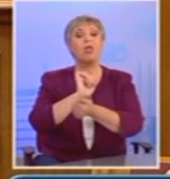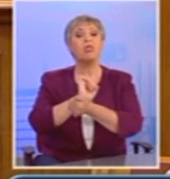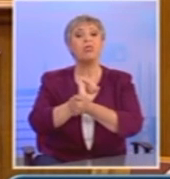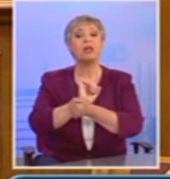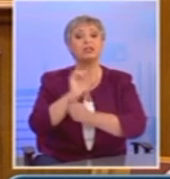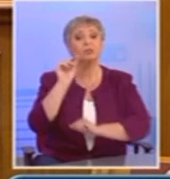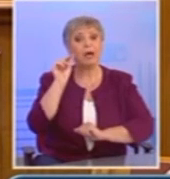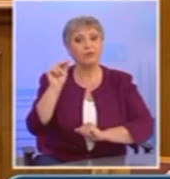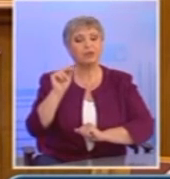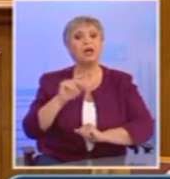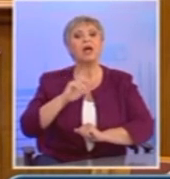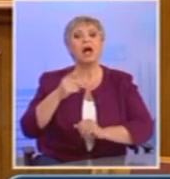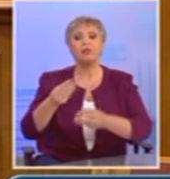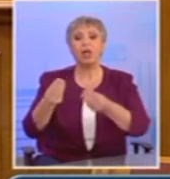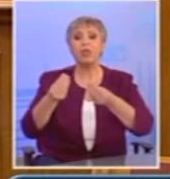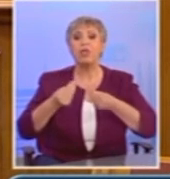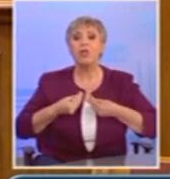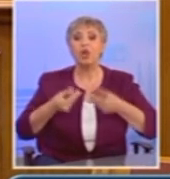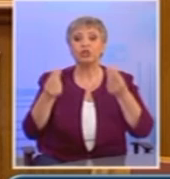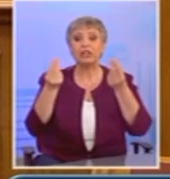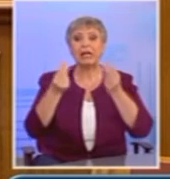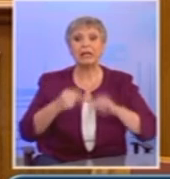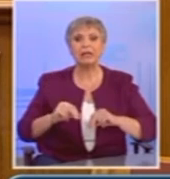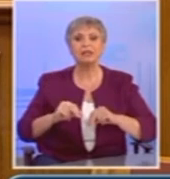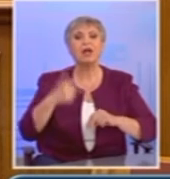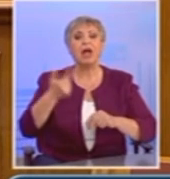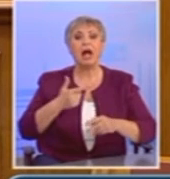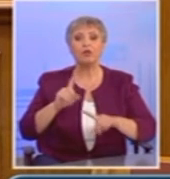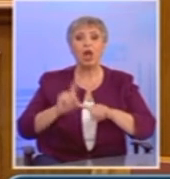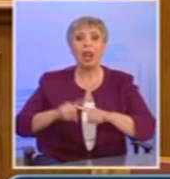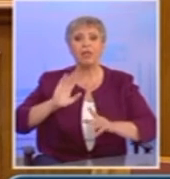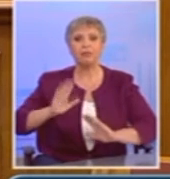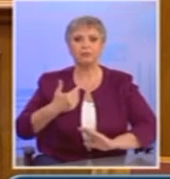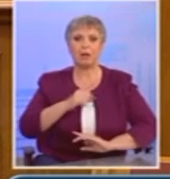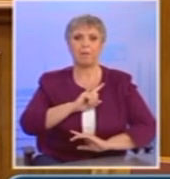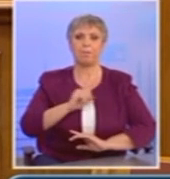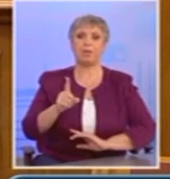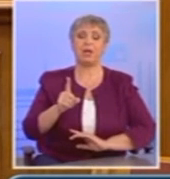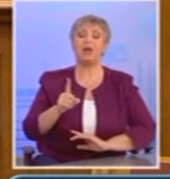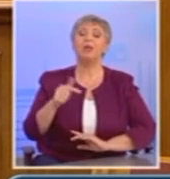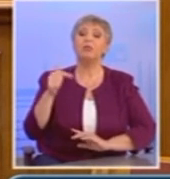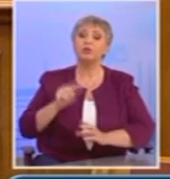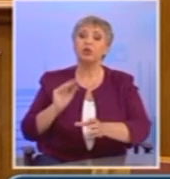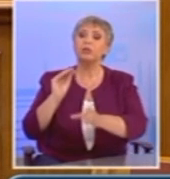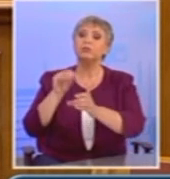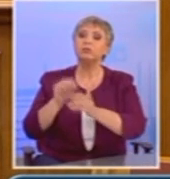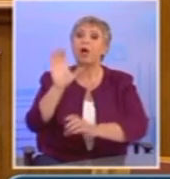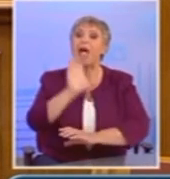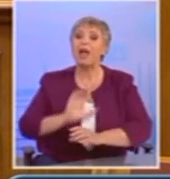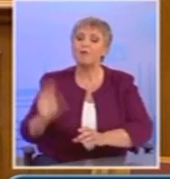ακυρώνει οριστικά το Brexit. Λύση που θα κατοχυρώνει τη θέση της Ελλάδας μέσα στην Ευρώπη, μέσα στο